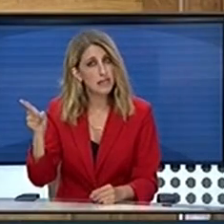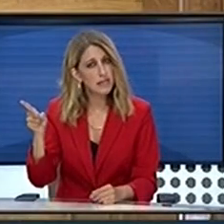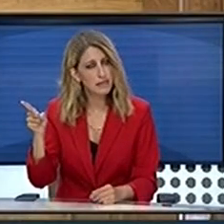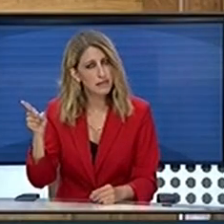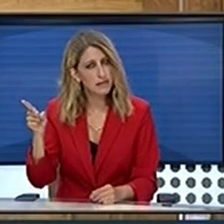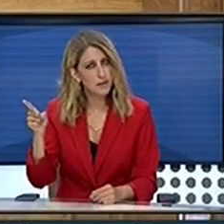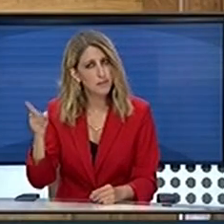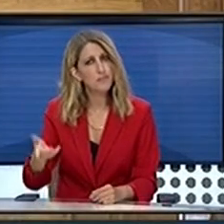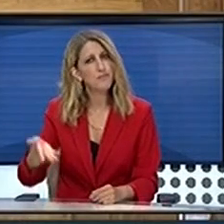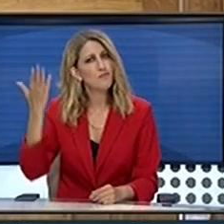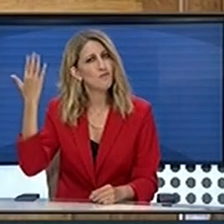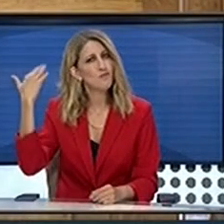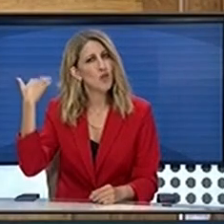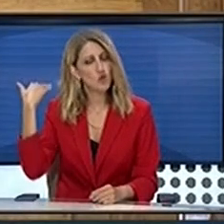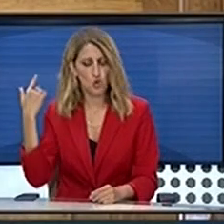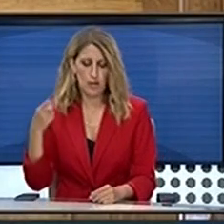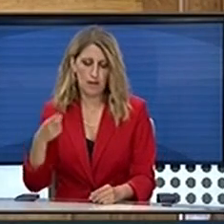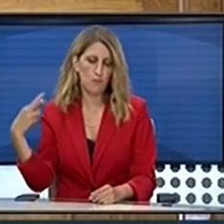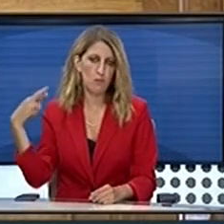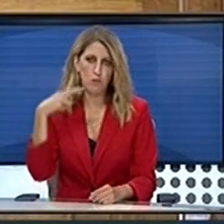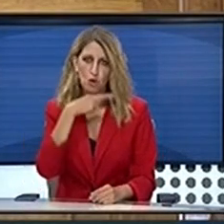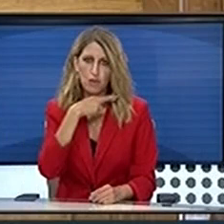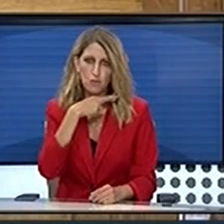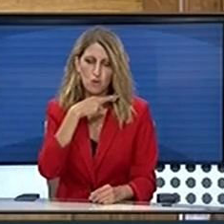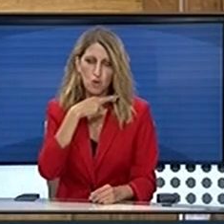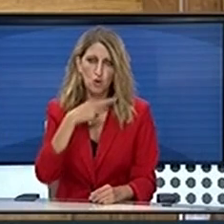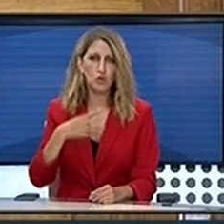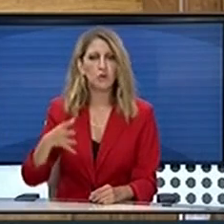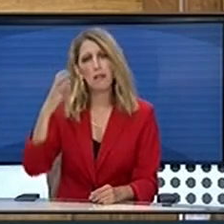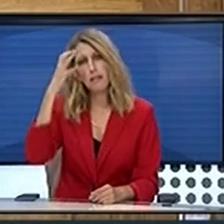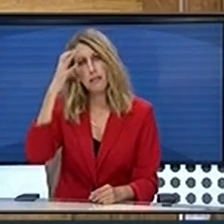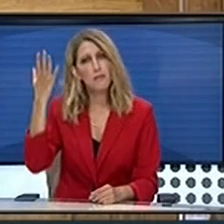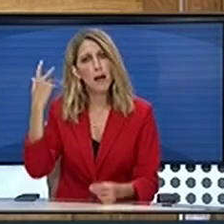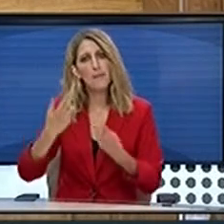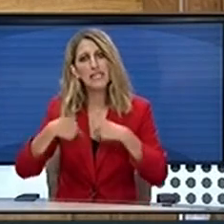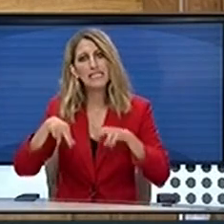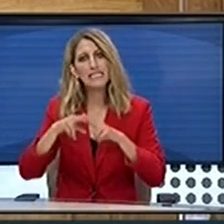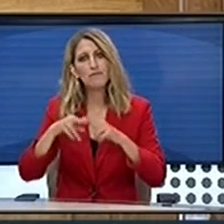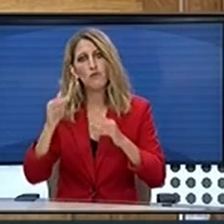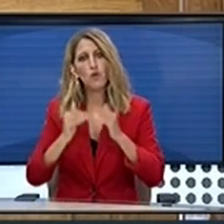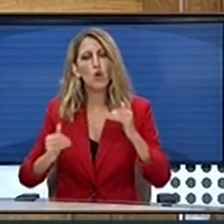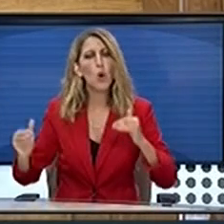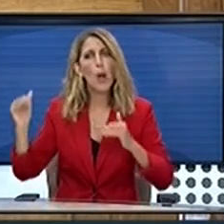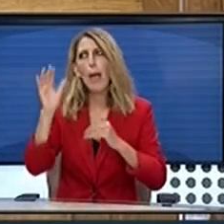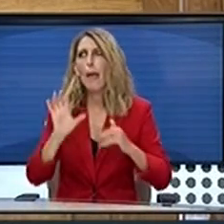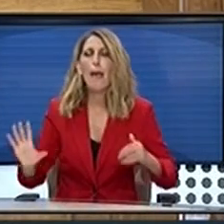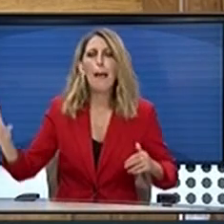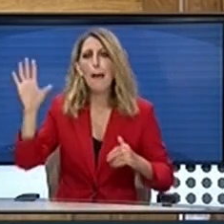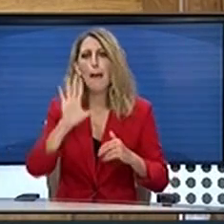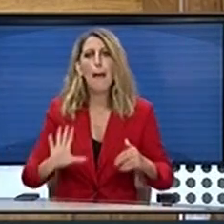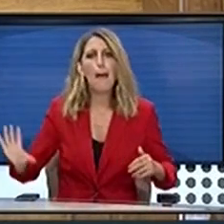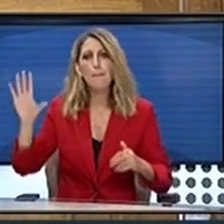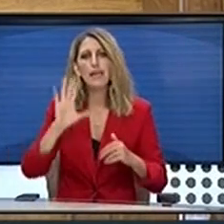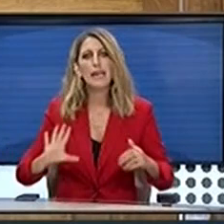οποίου υπεκλάπησαν email του Αντιπροέδρου του Συμβουλίου της Επικρατείας, τα οποία κατέληξαν στην